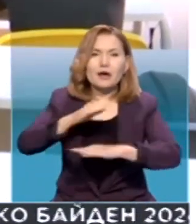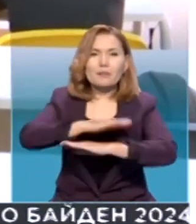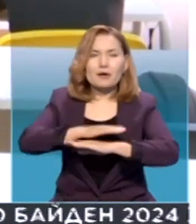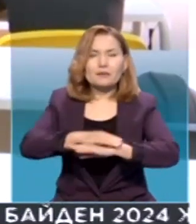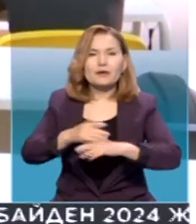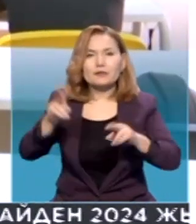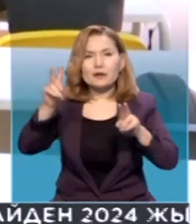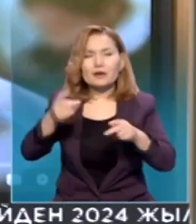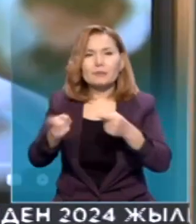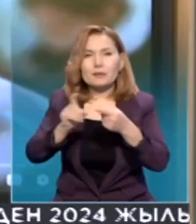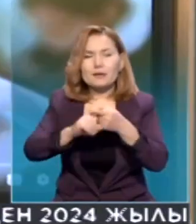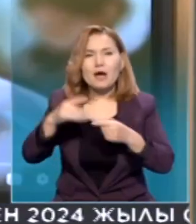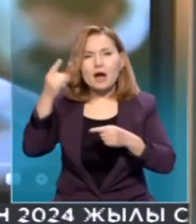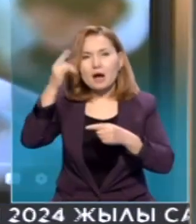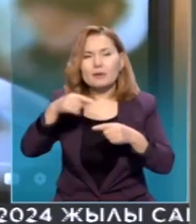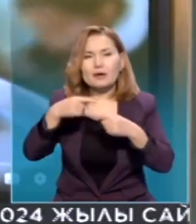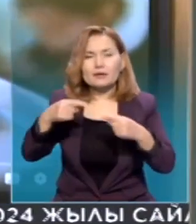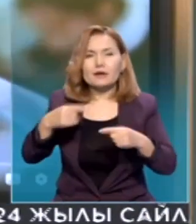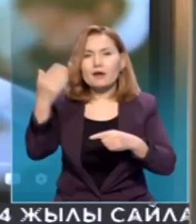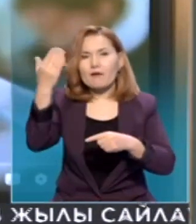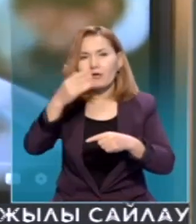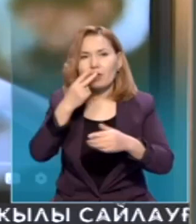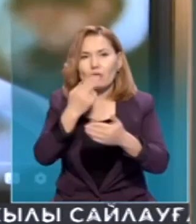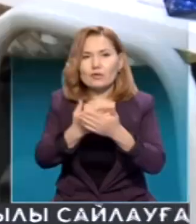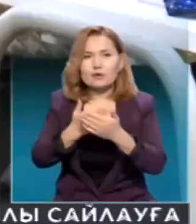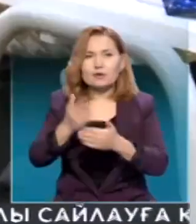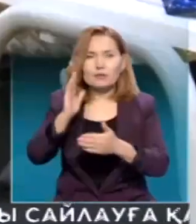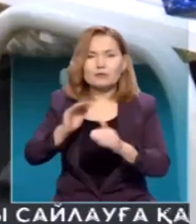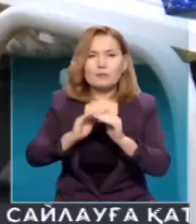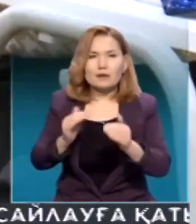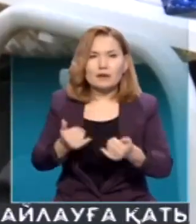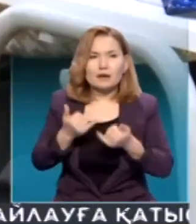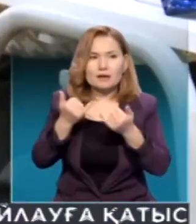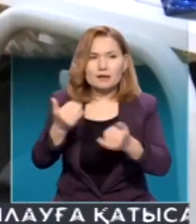тақырыптарға сәйкес анимациялар, деректі көркем фильмдер көрсетіледі.